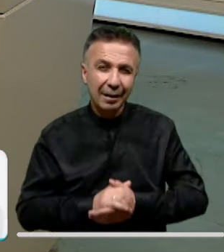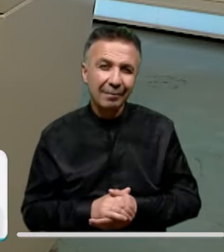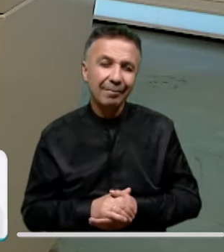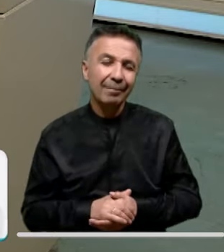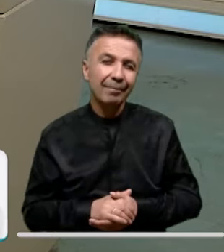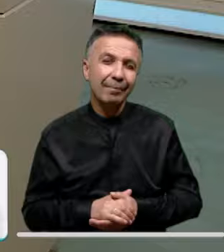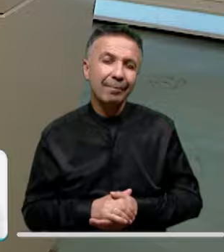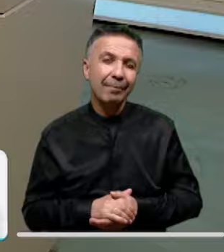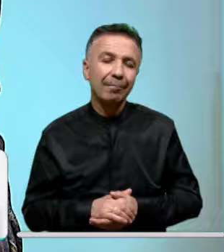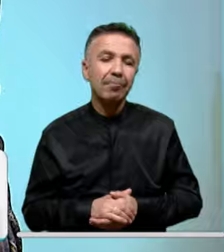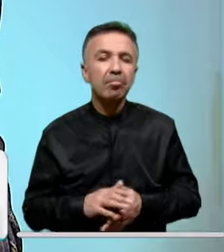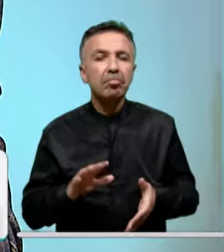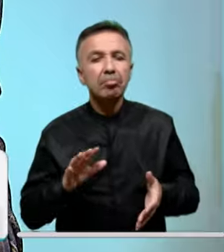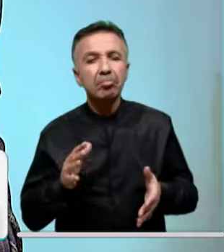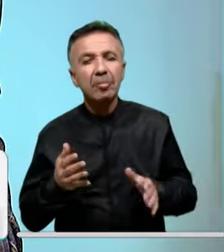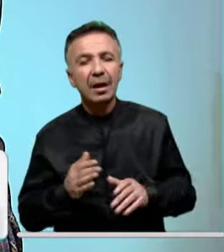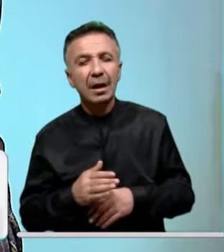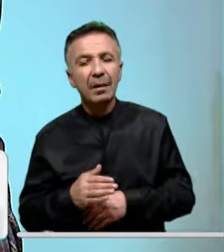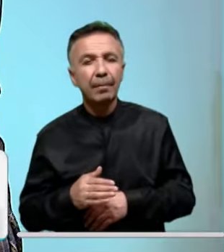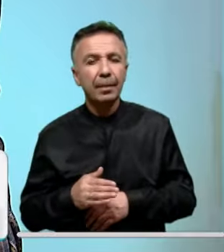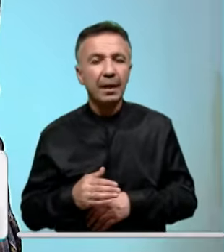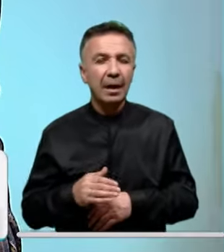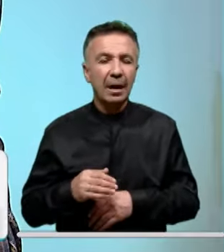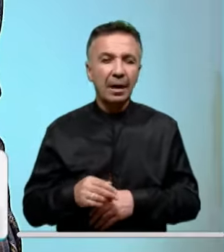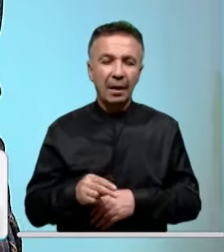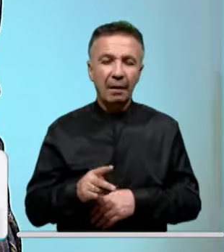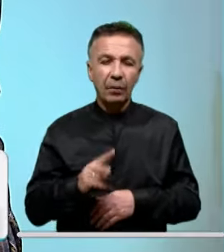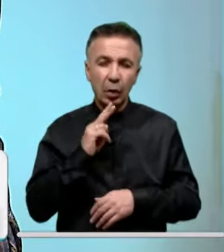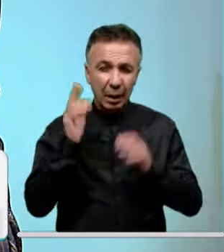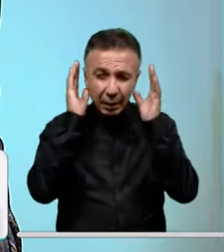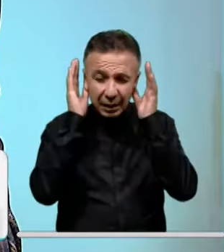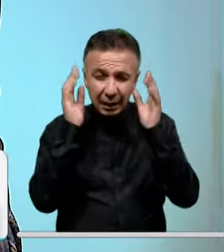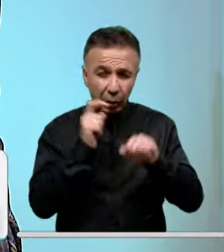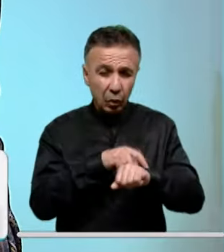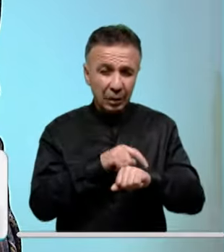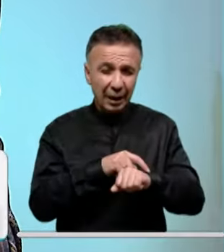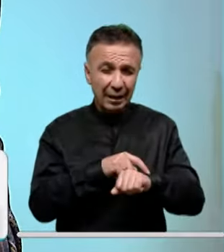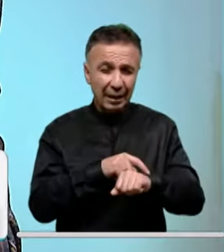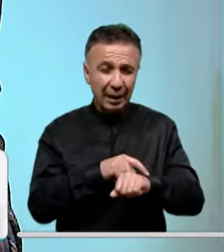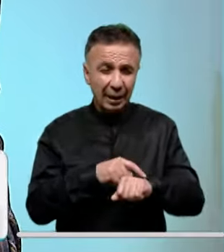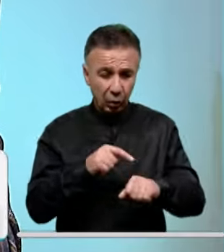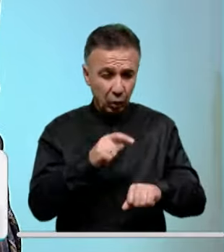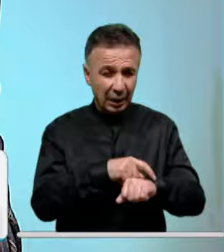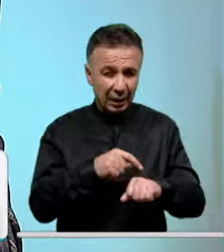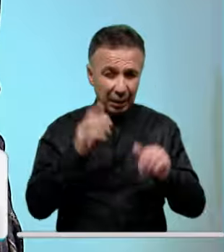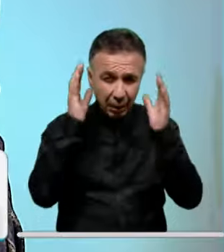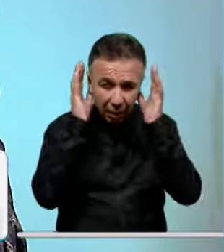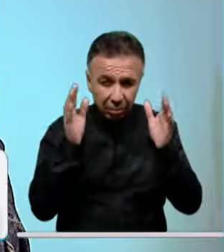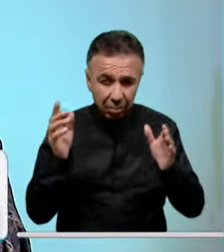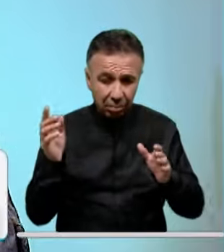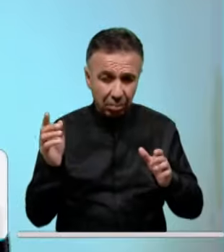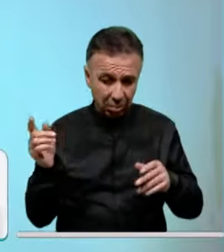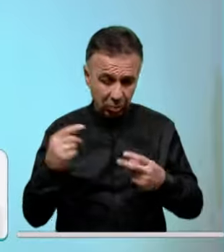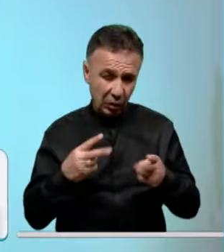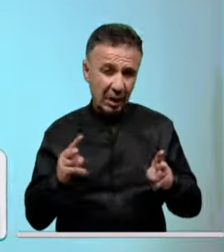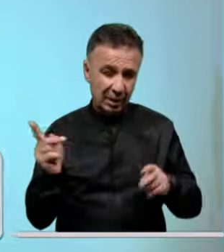ediyoruz. Veya hocam vitri vacip kılmak, şu saatte kılmak caiz midir? Caizdir. Bir vacipten söz ediyoruz.